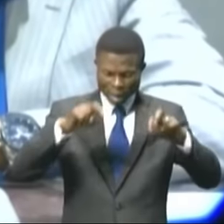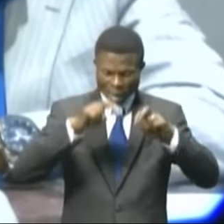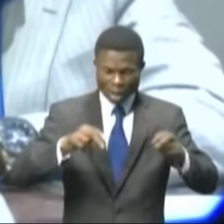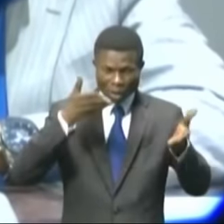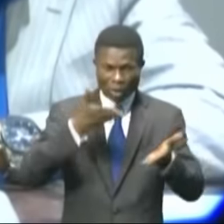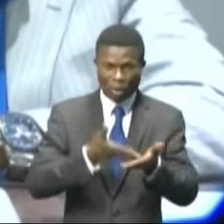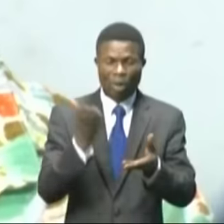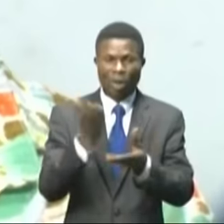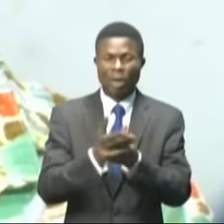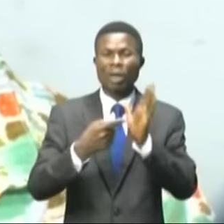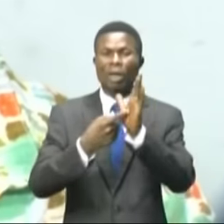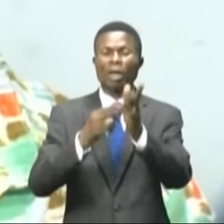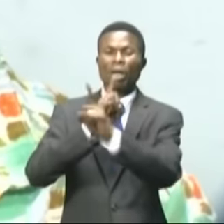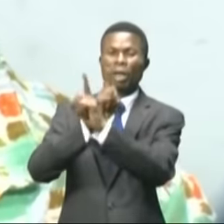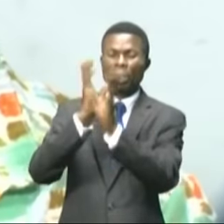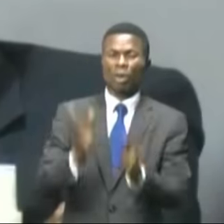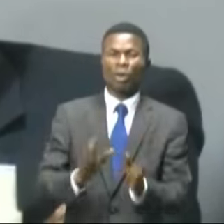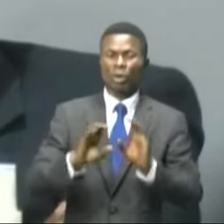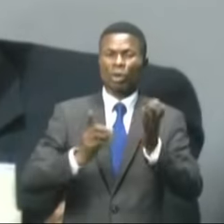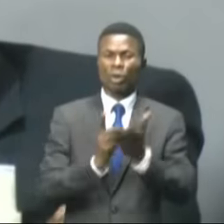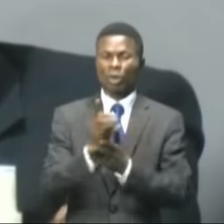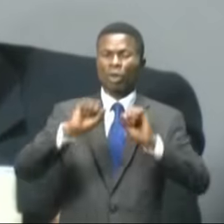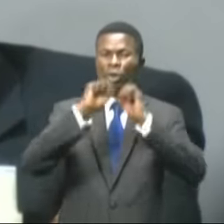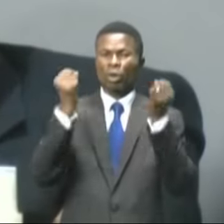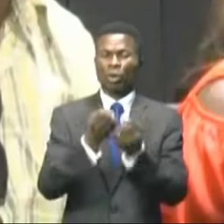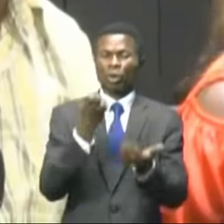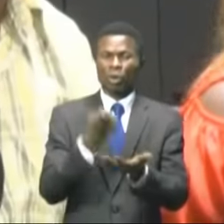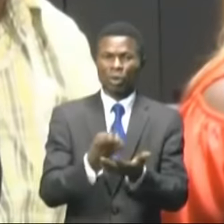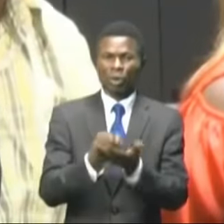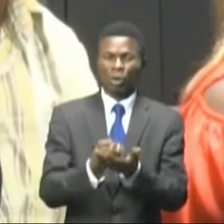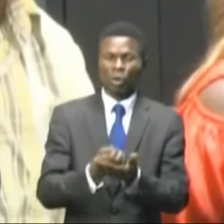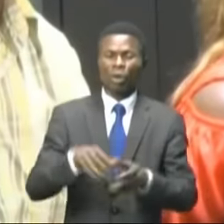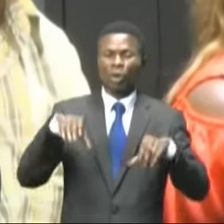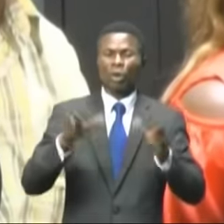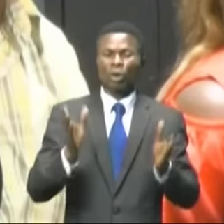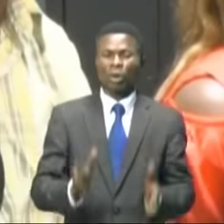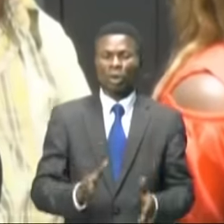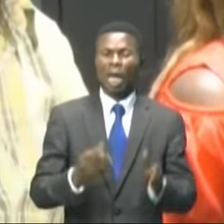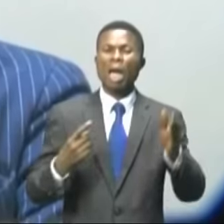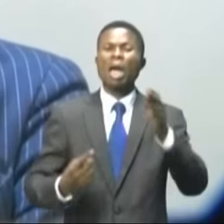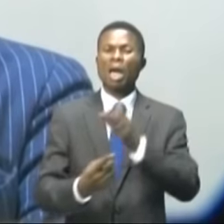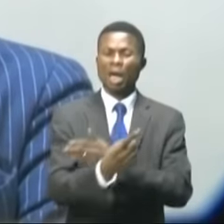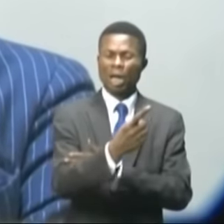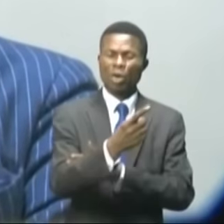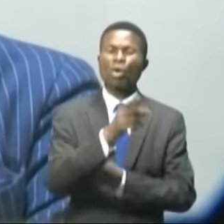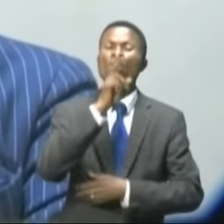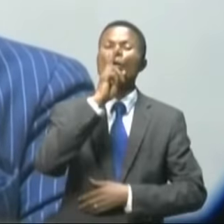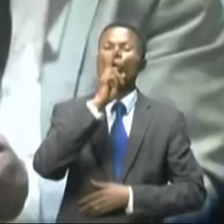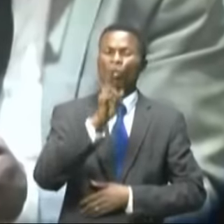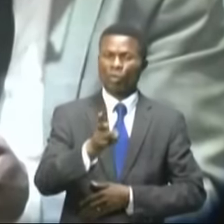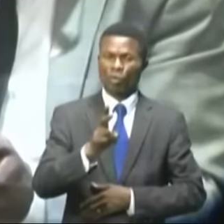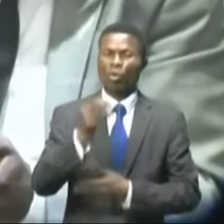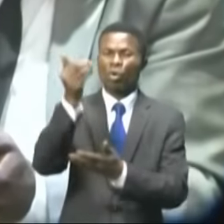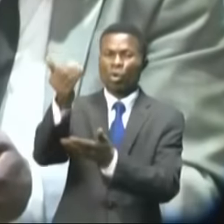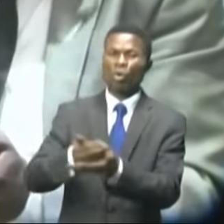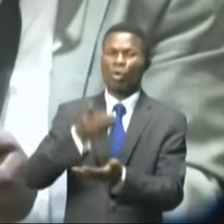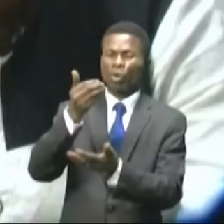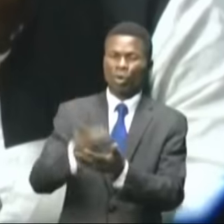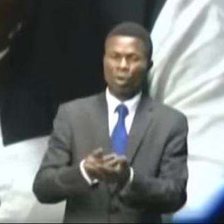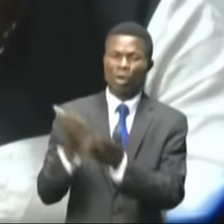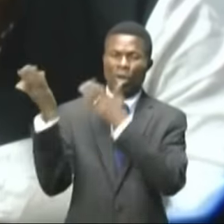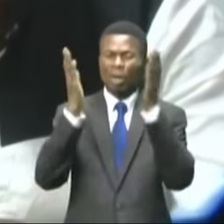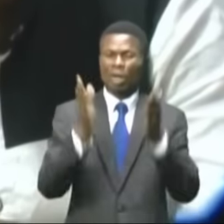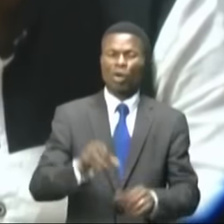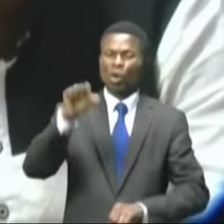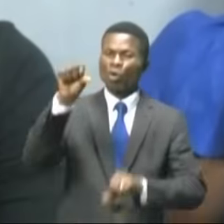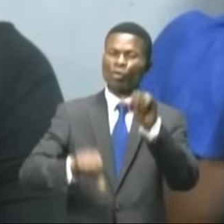ces défenseurs des droits socio-économiques et de l'ensemble des Congolais dénoncent avec la dernière énergie cette exploitation et commerce